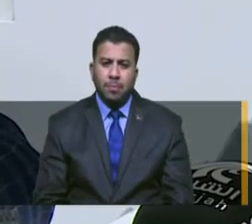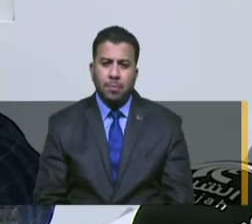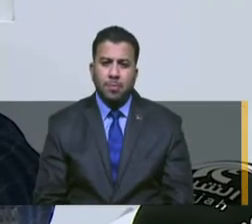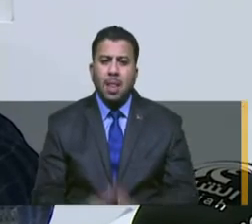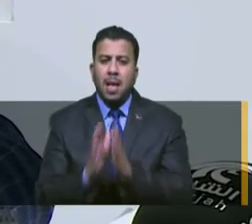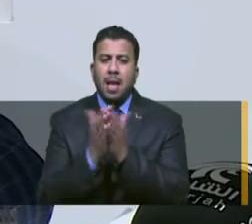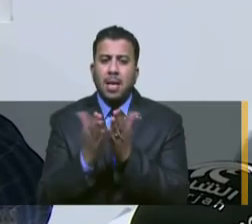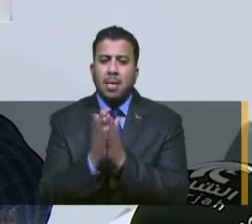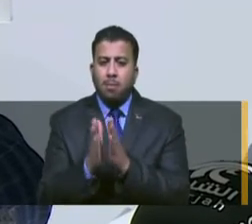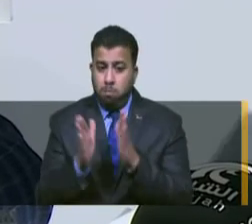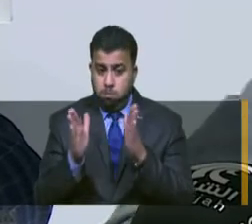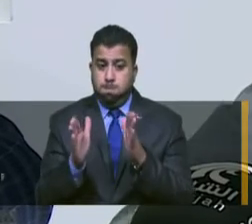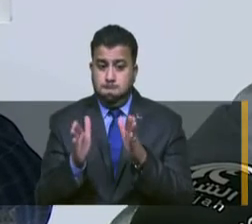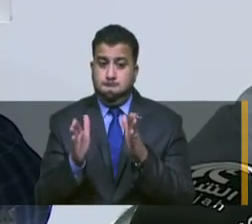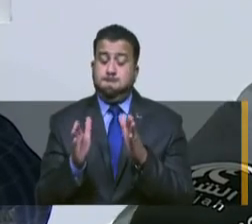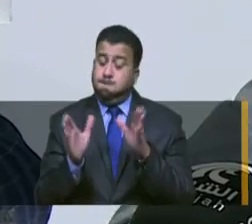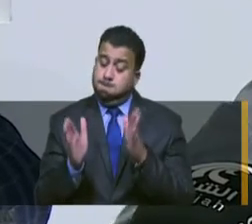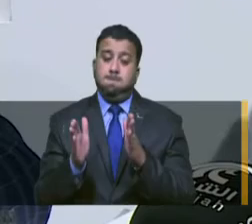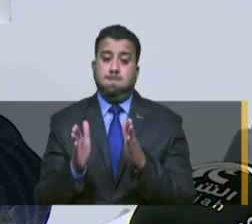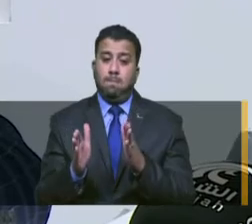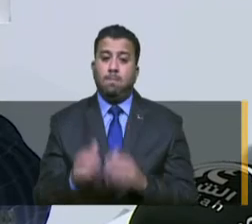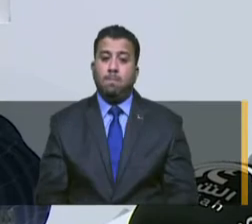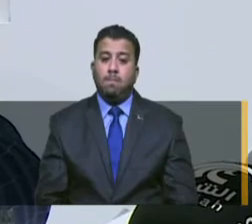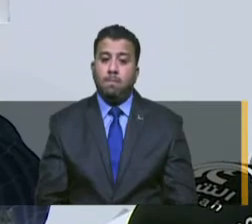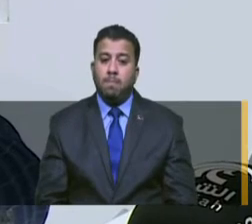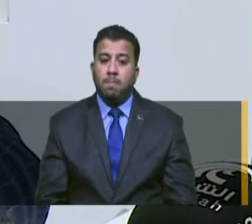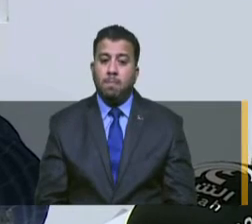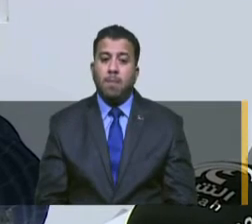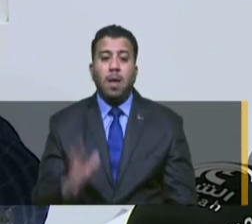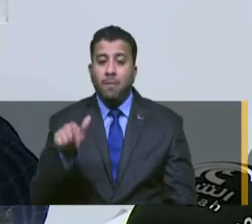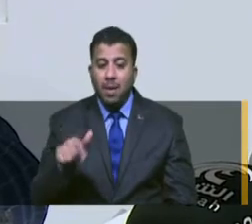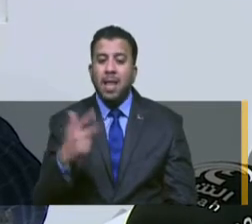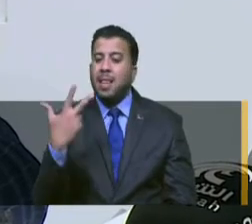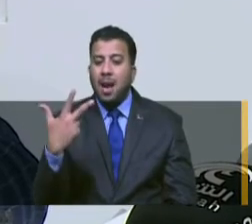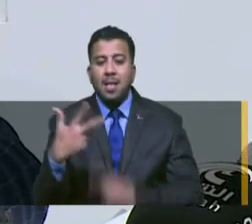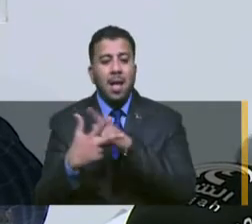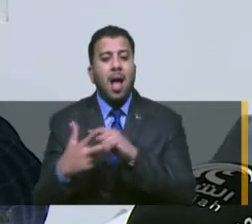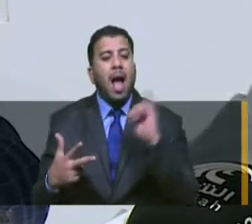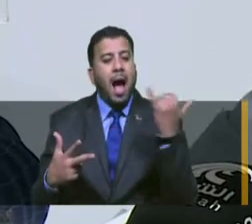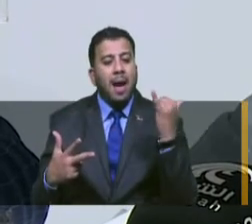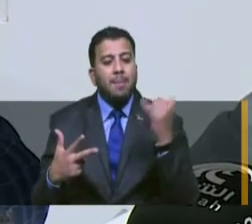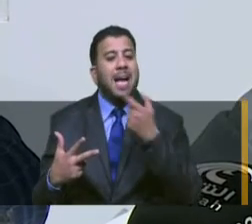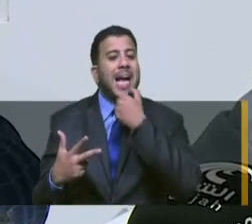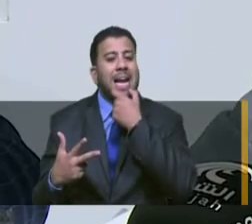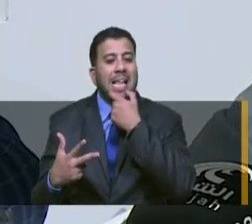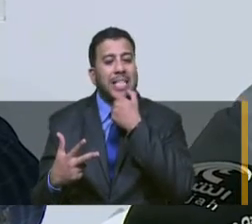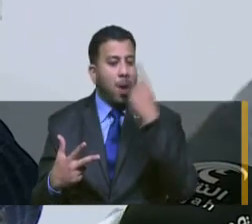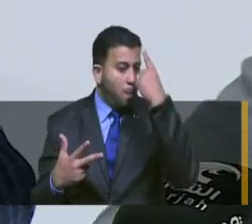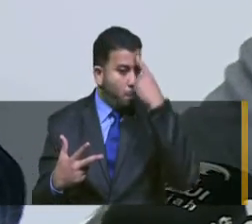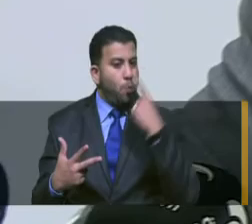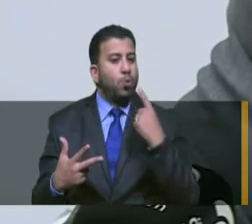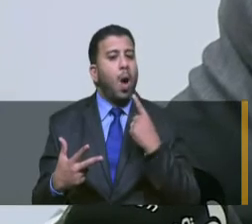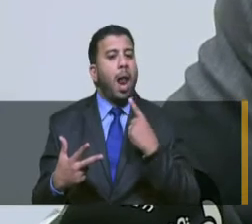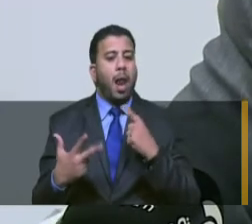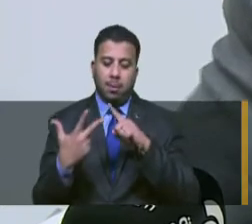والكتاب يعني بيكون ضخم إن شاء الله، وفيه بثلاث لغات يعني عربي إنجليزي برتغالي. فهذا